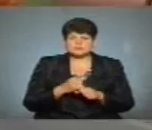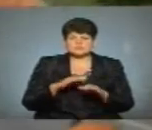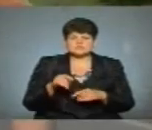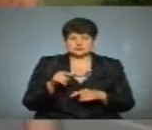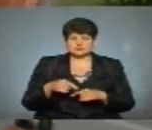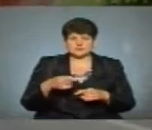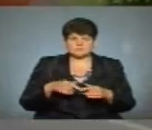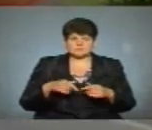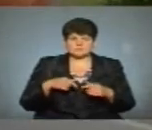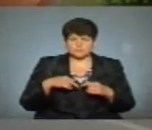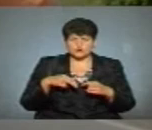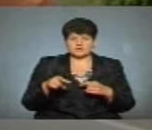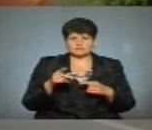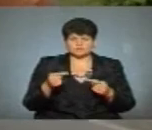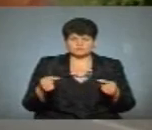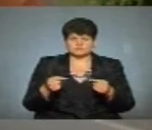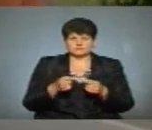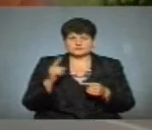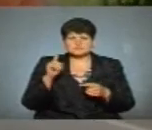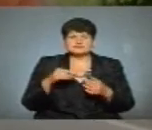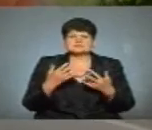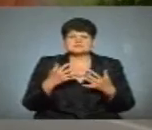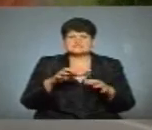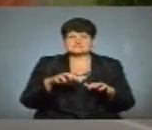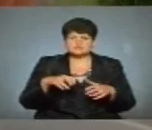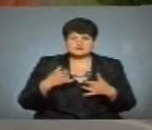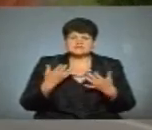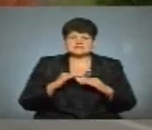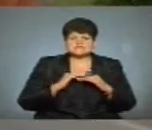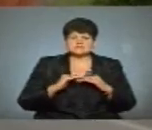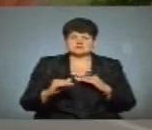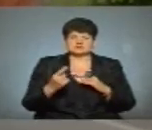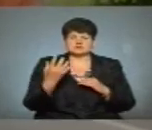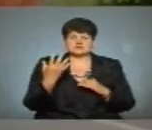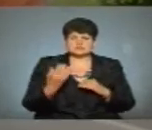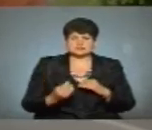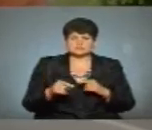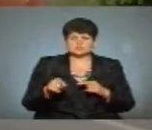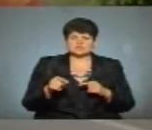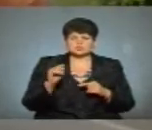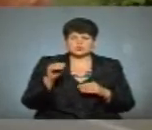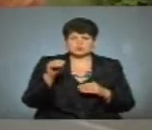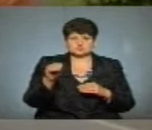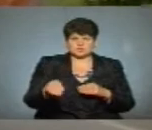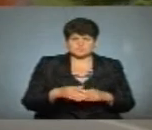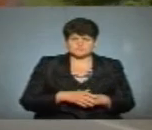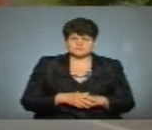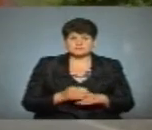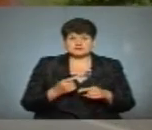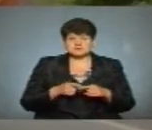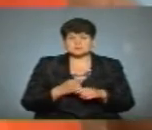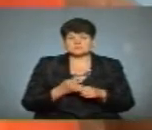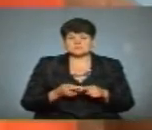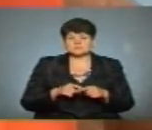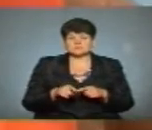то простіше буде тоді визначати, скільки там сфрезували, скільки заасфальтували за день по тих стовпчиках, які ми зараз б'ємо. Та це робиться з такою